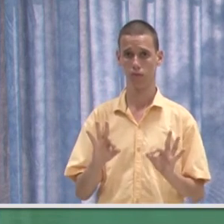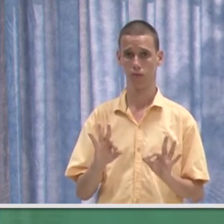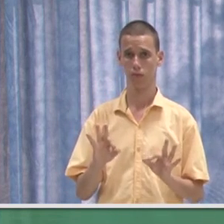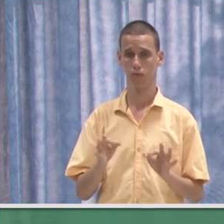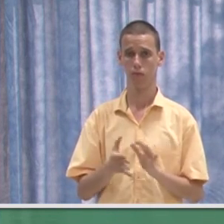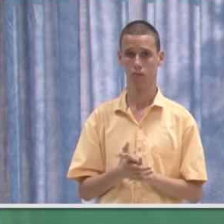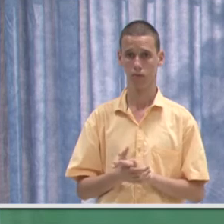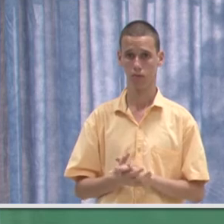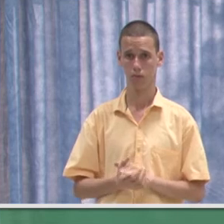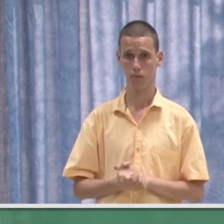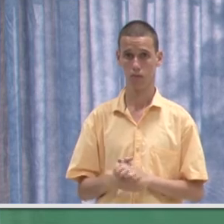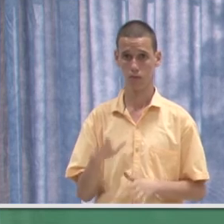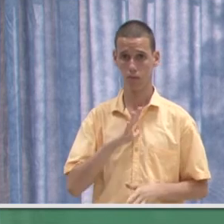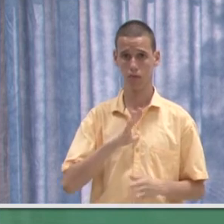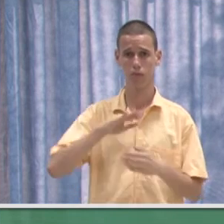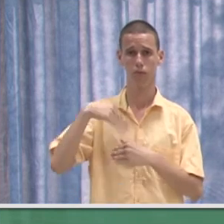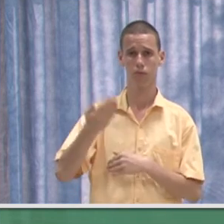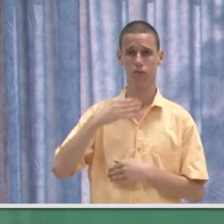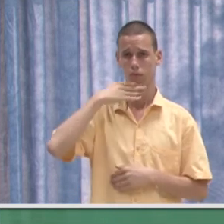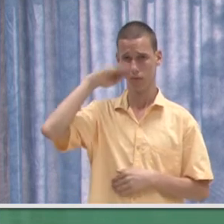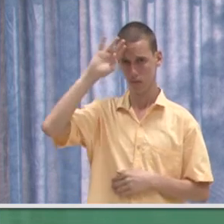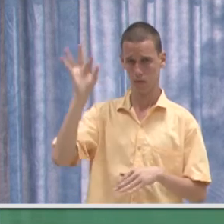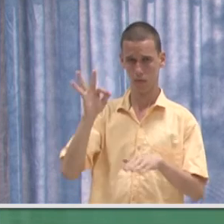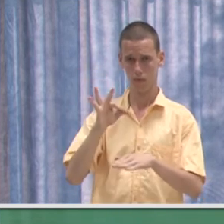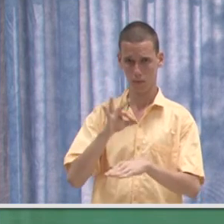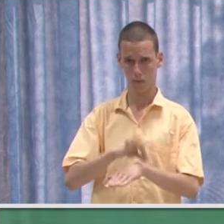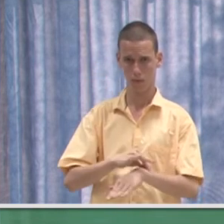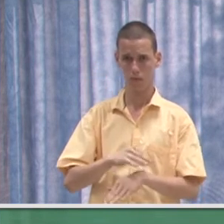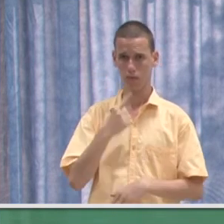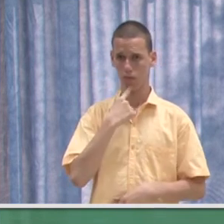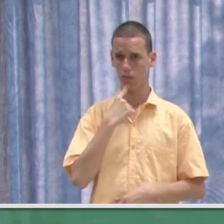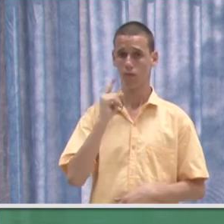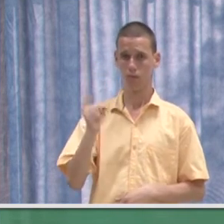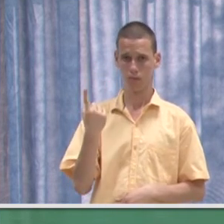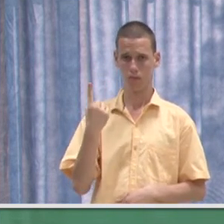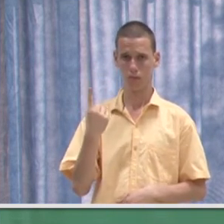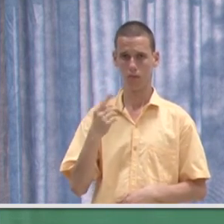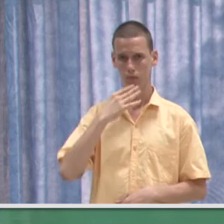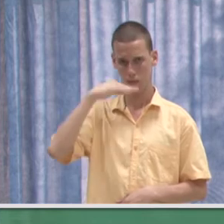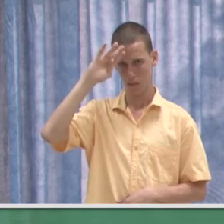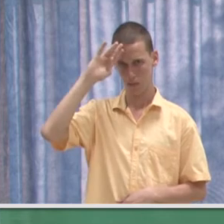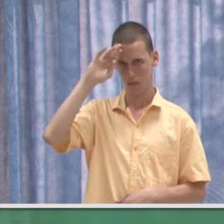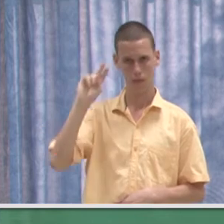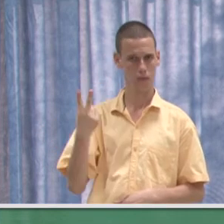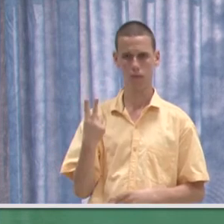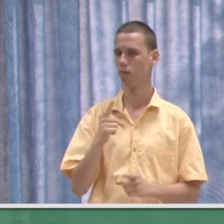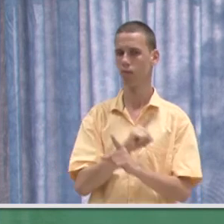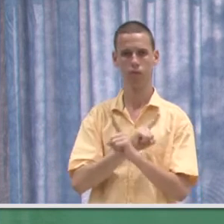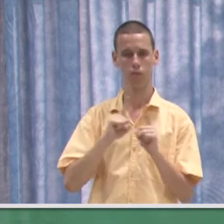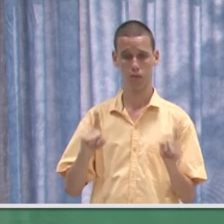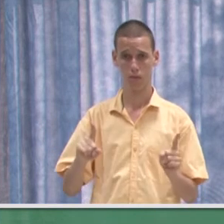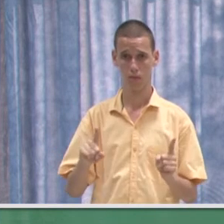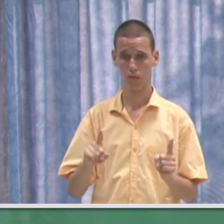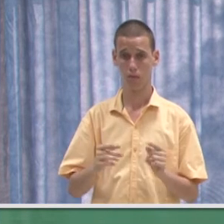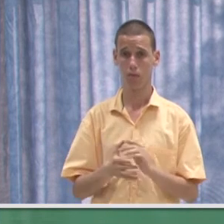Chikungunya, il y a un virus aussi. Once vous avez une protection pour la vie. Yellow fever pareil, Zika pareil, tout ça,